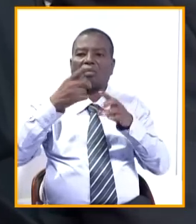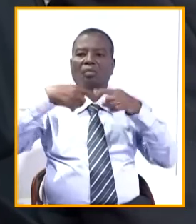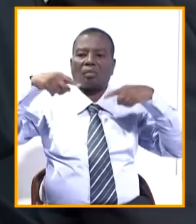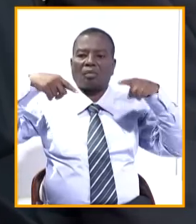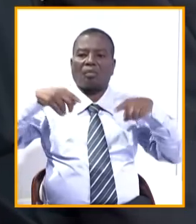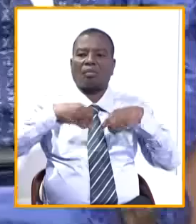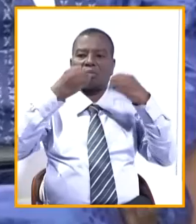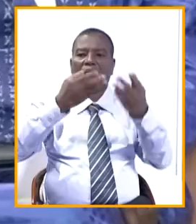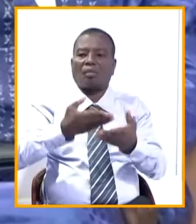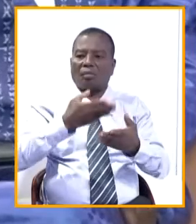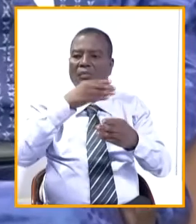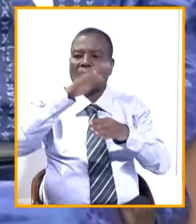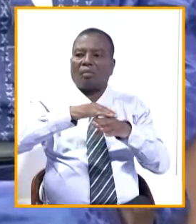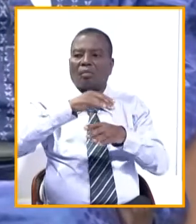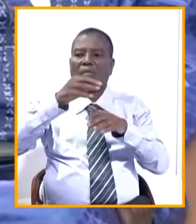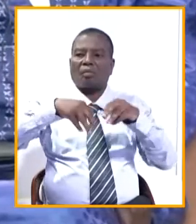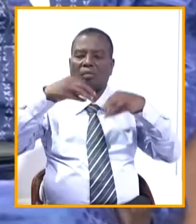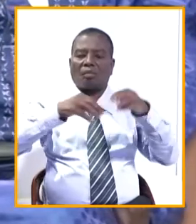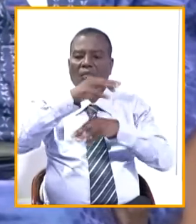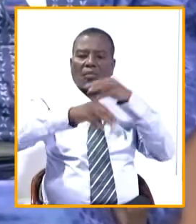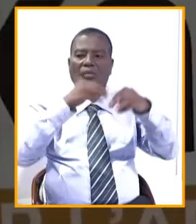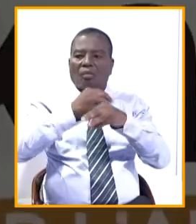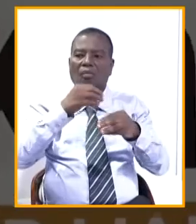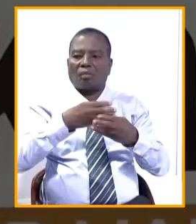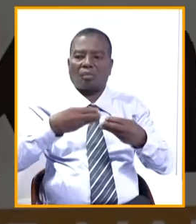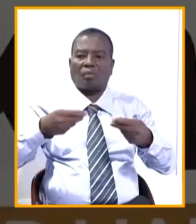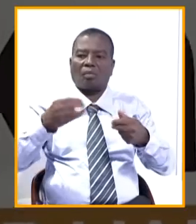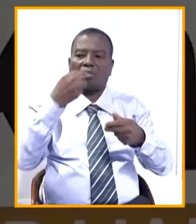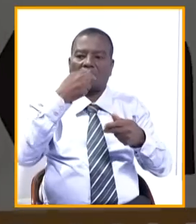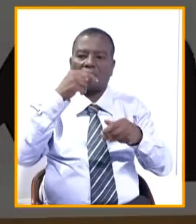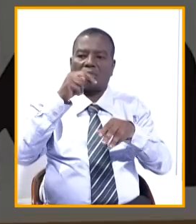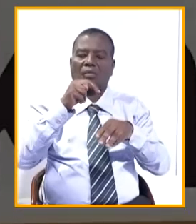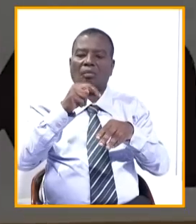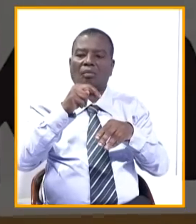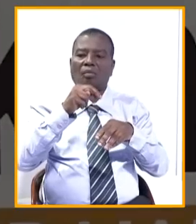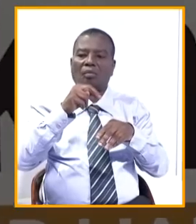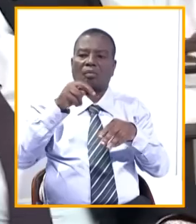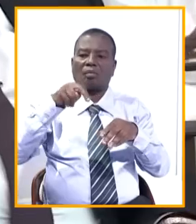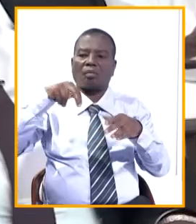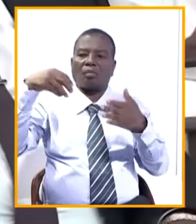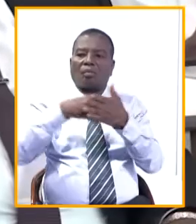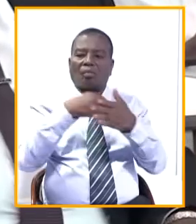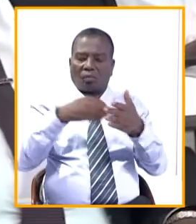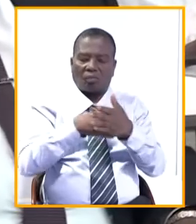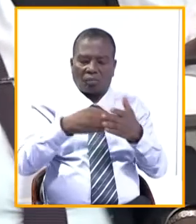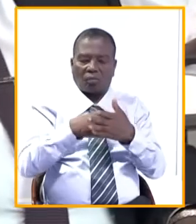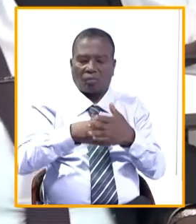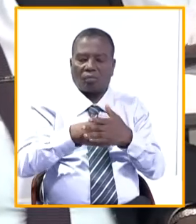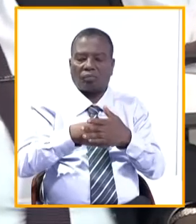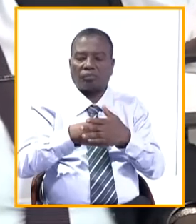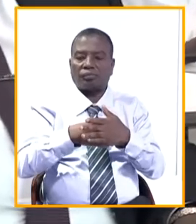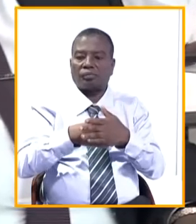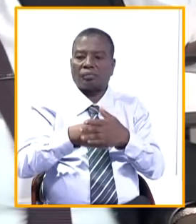rendre incontournables sur le marché mondial des produits alimentaires. Le nouveau paradigme de souveraineté